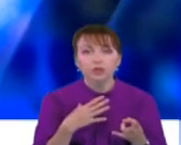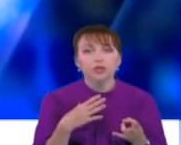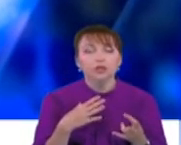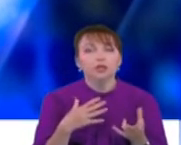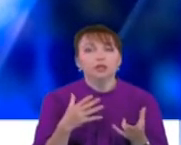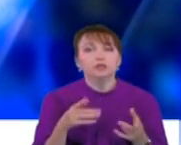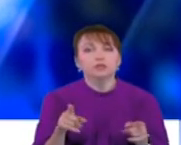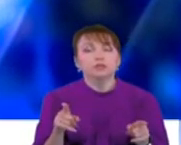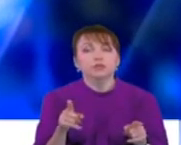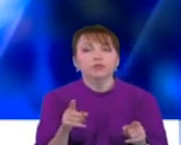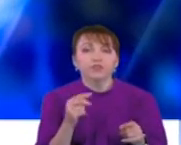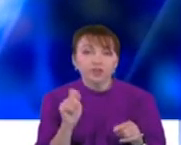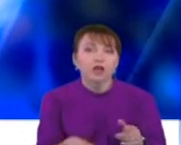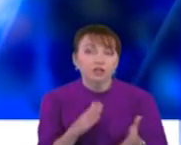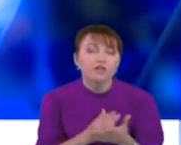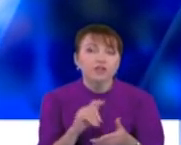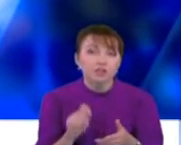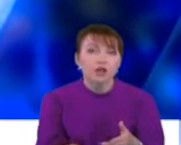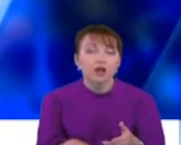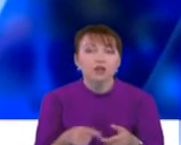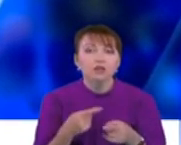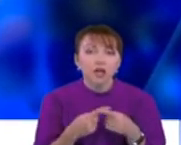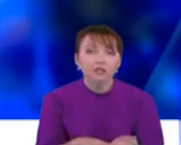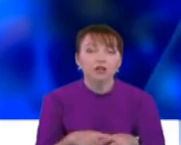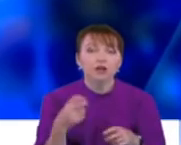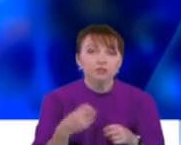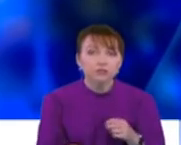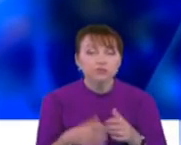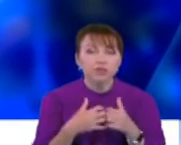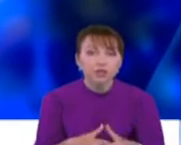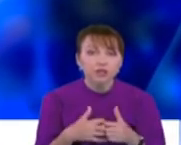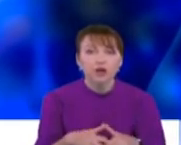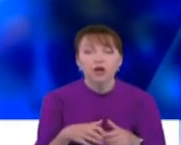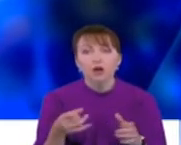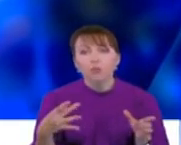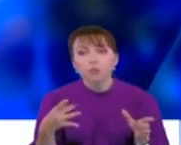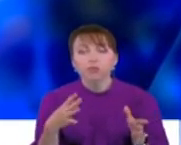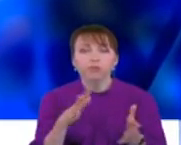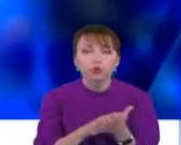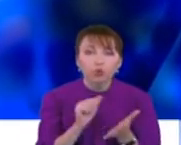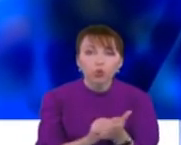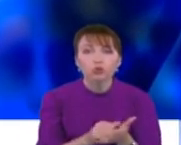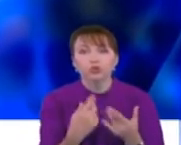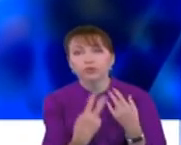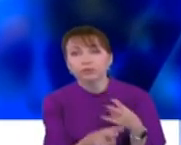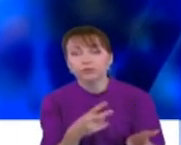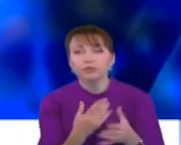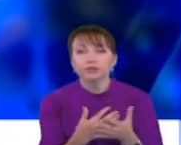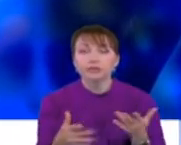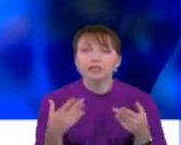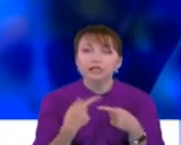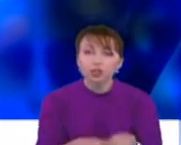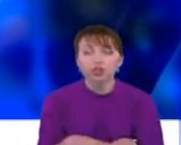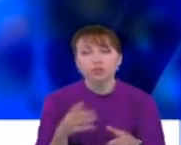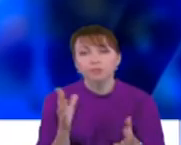війна – це є війна, техніка виходить з ладу, техніка отримує бойові пошкодження, техніка отримує технічні пошкодження,